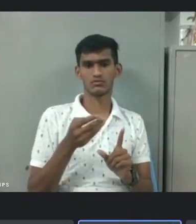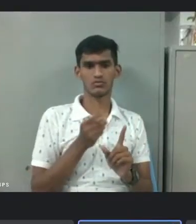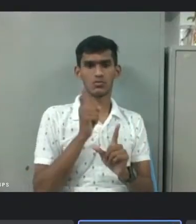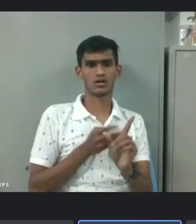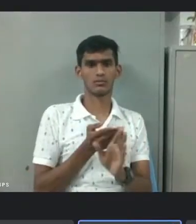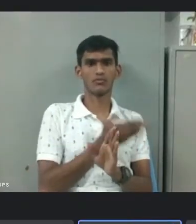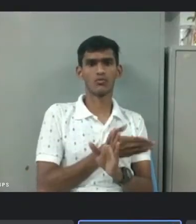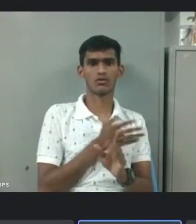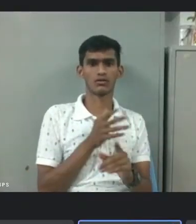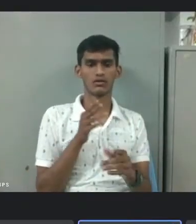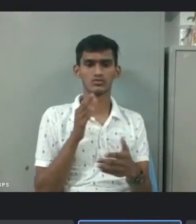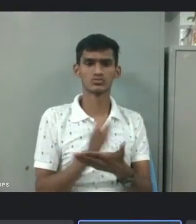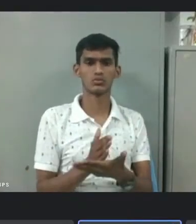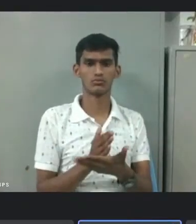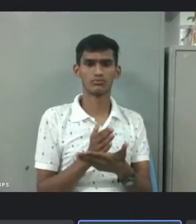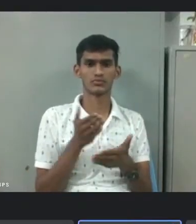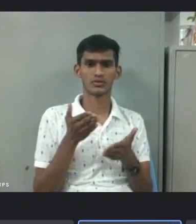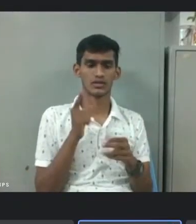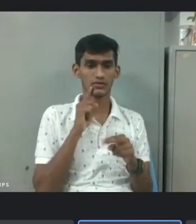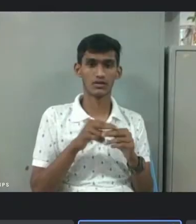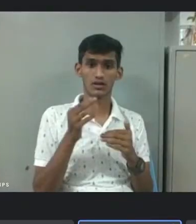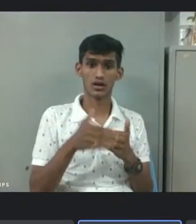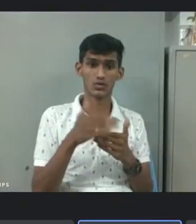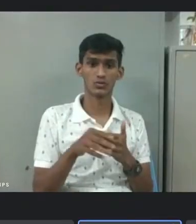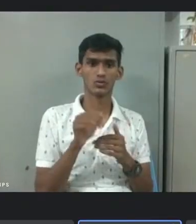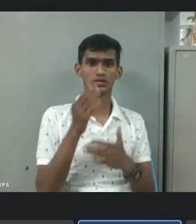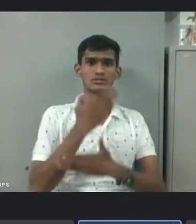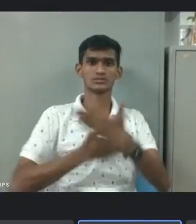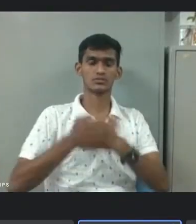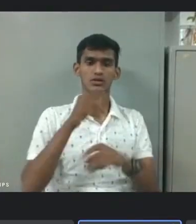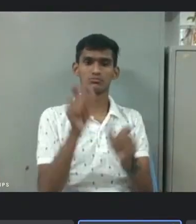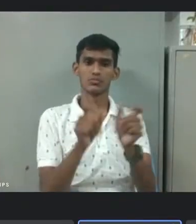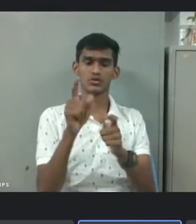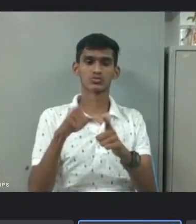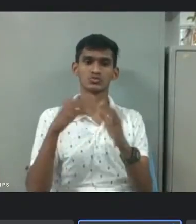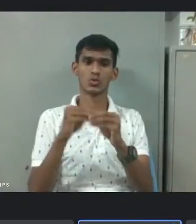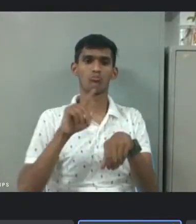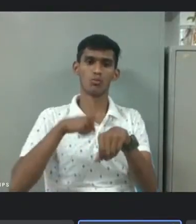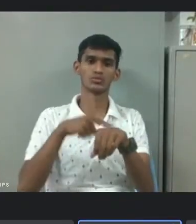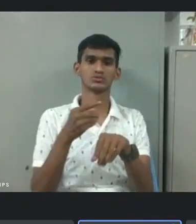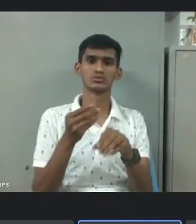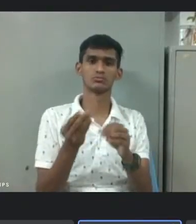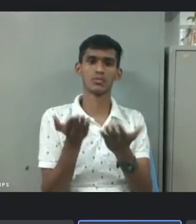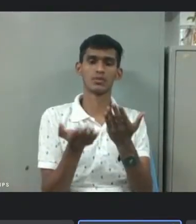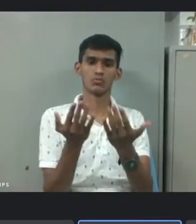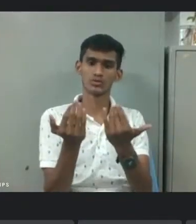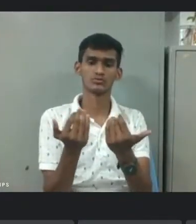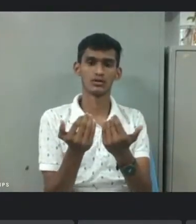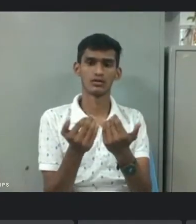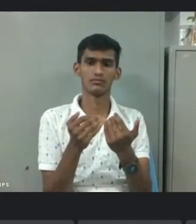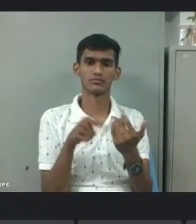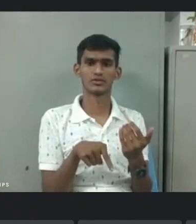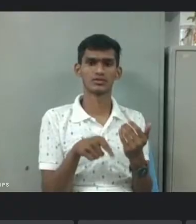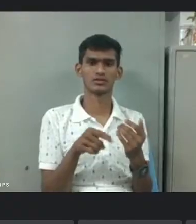തുടങ്ങുകയാണെങ്കിൽ ഇങ്ങനെയുള്ള കുട്ടികൾക്ക് കുറച്ചും കൂടി ജോലി സാധ്യതകൾ കൂടുതൽ കിട്ടാനുള്ള ചാൻസ് ഉണ്ട്. അപ്പൊ അതിനെന്തെങ്കിലും ഒരു പോസിബിലിറ്റി ഉണ്ടോ എന്നുള്ളതാണ് ചോദ്യം.